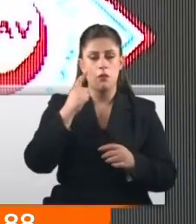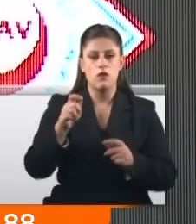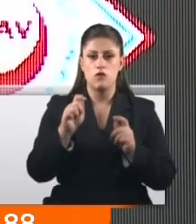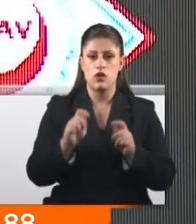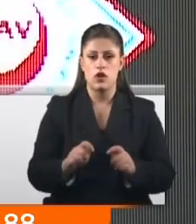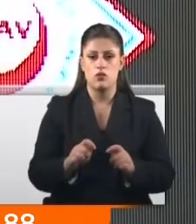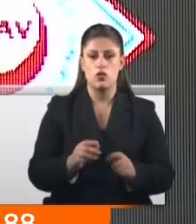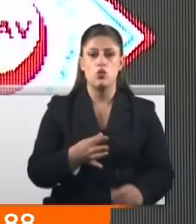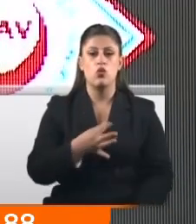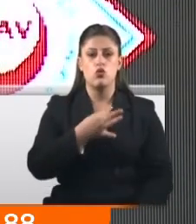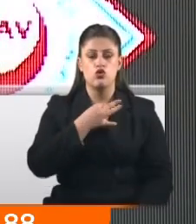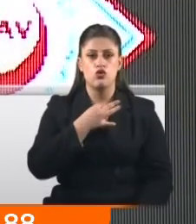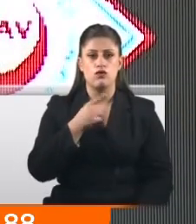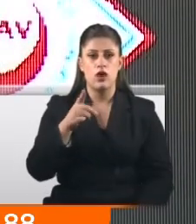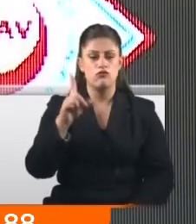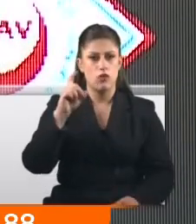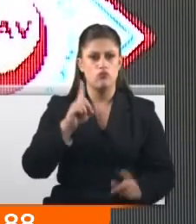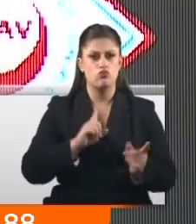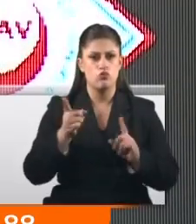ediyorlar. Lütfen uyanık olalım.